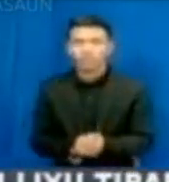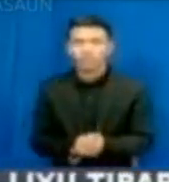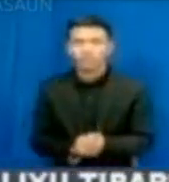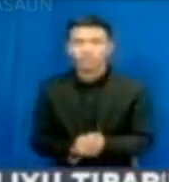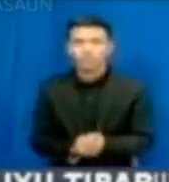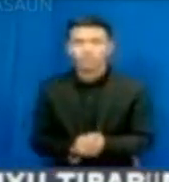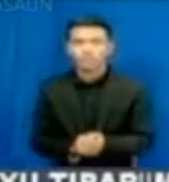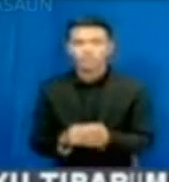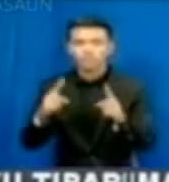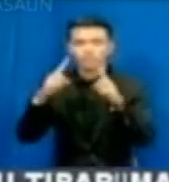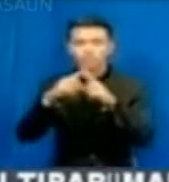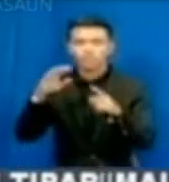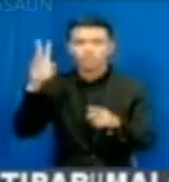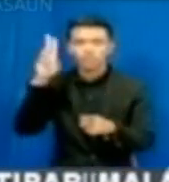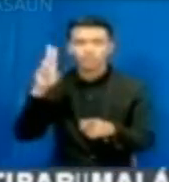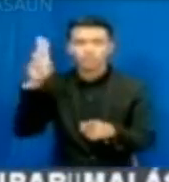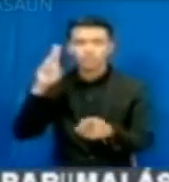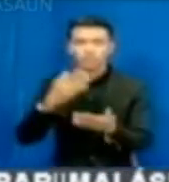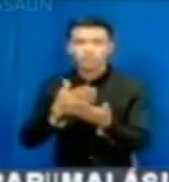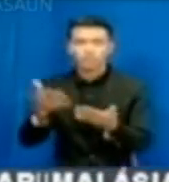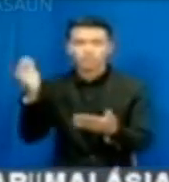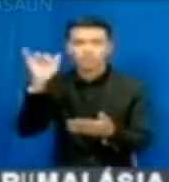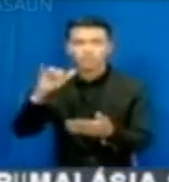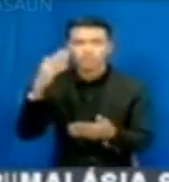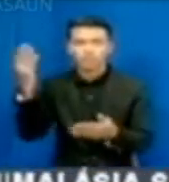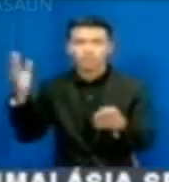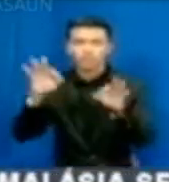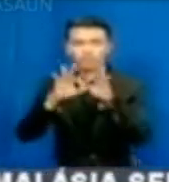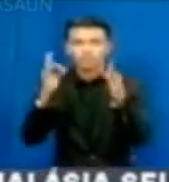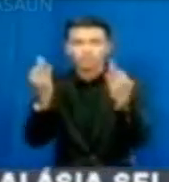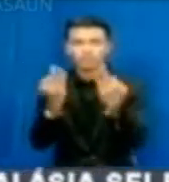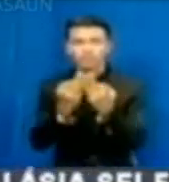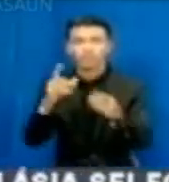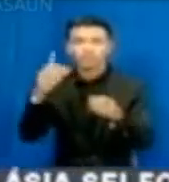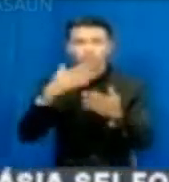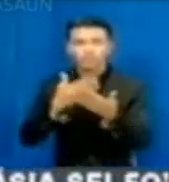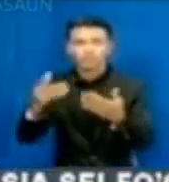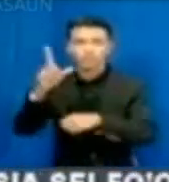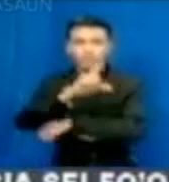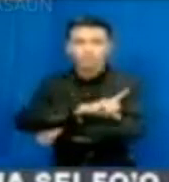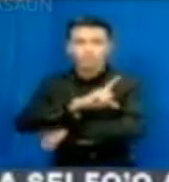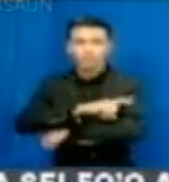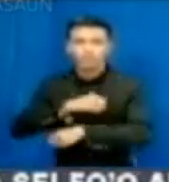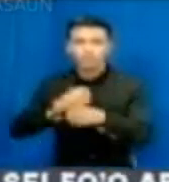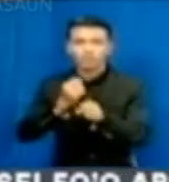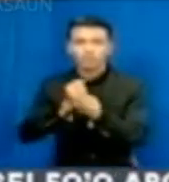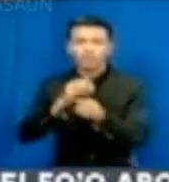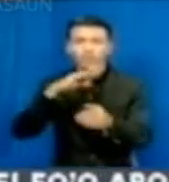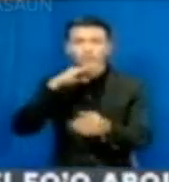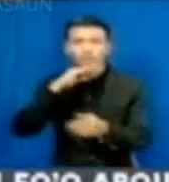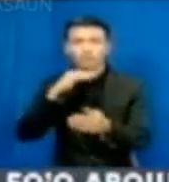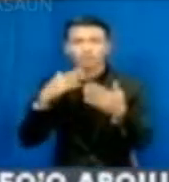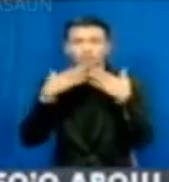Consciencia Iha Utiliza Sasan Sira Iha Iha Umalar Sasan Sira Iha Lor Lor Nye Produs Lish Oke Dihang